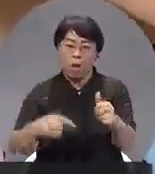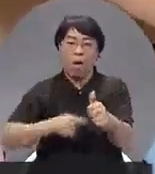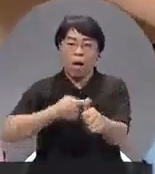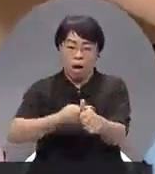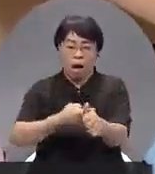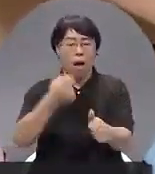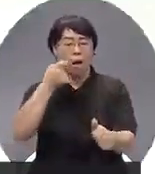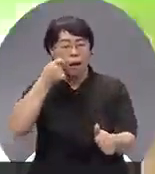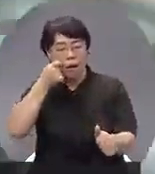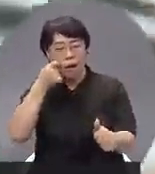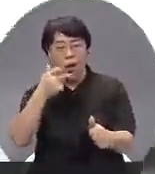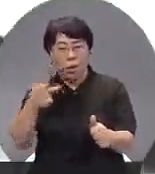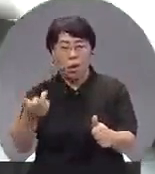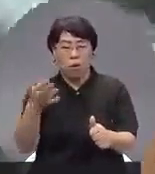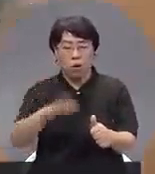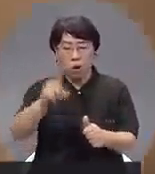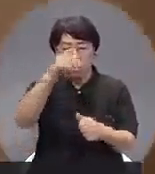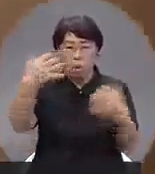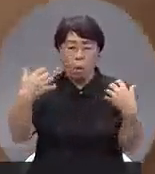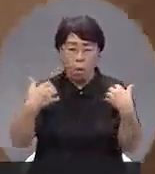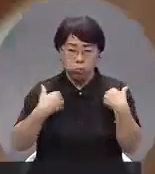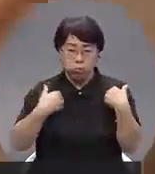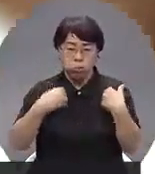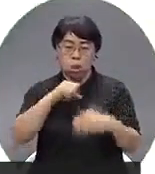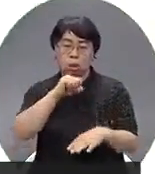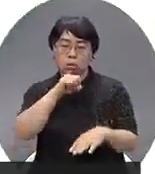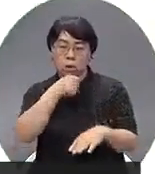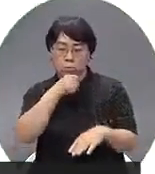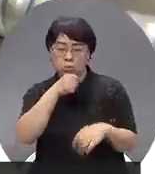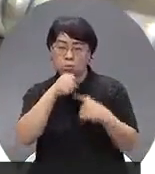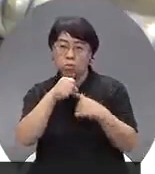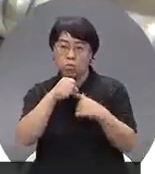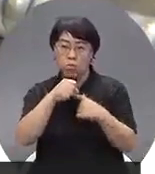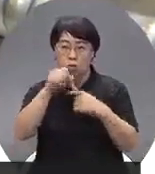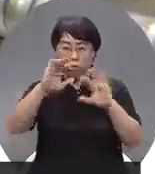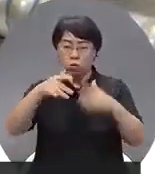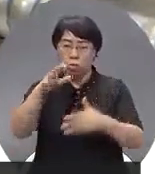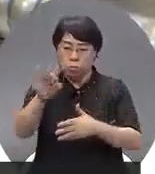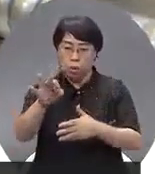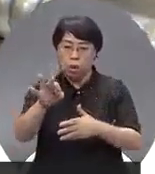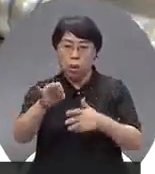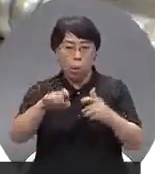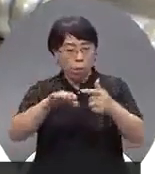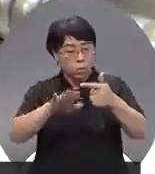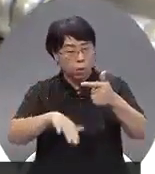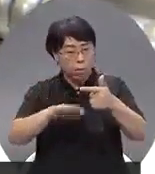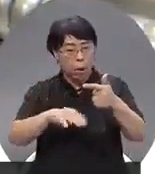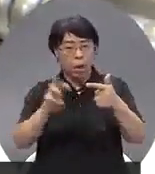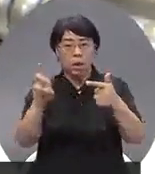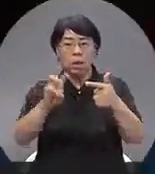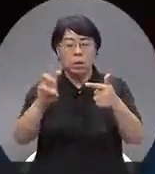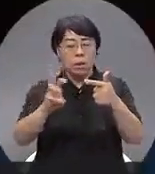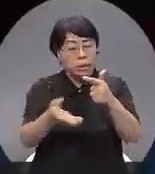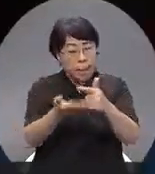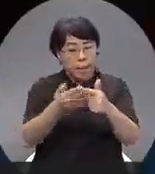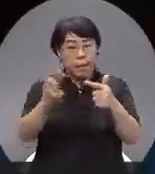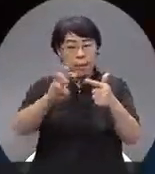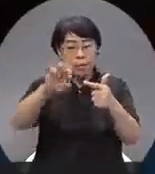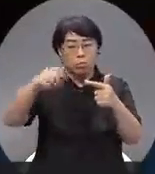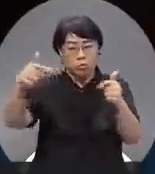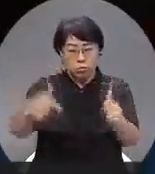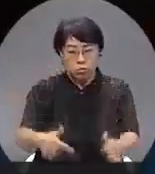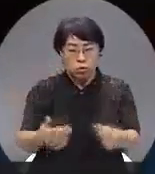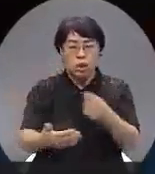인기입니다. 하지만 정부가 인센티브 용도로 지원하던 국비를 올 상반기 30% 줄이면서